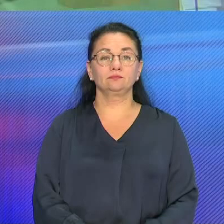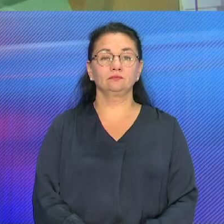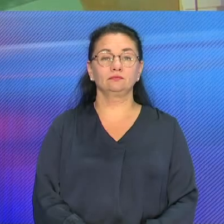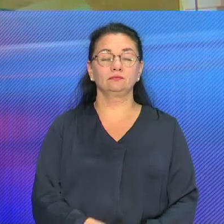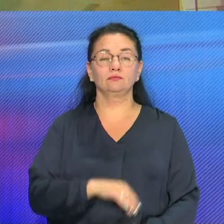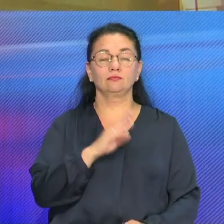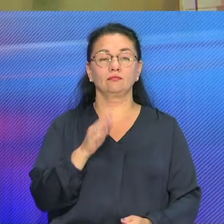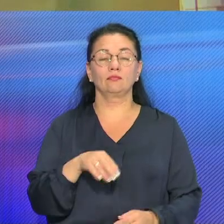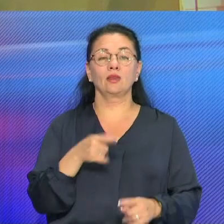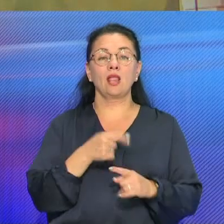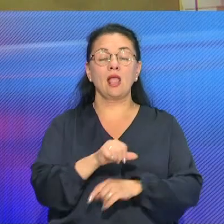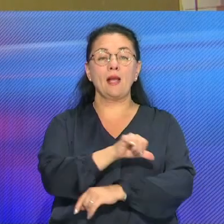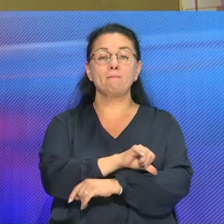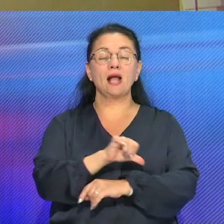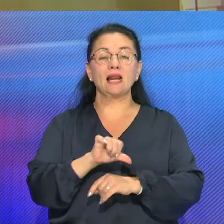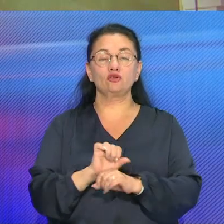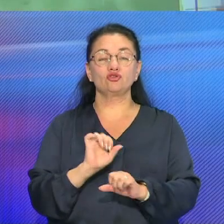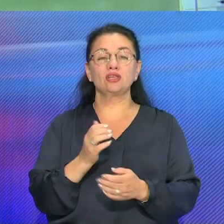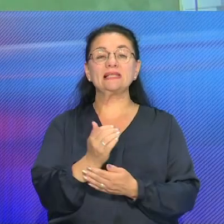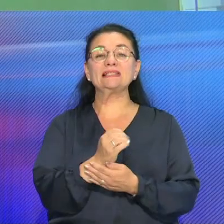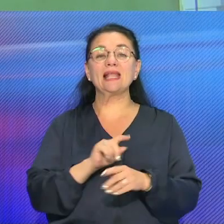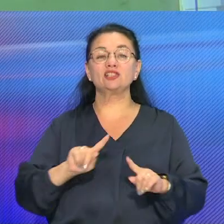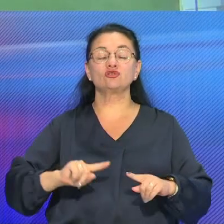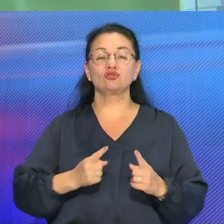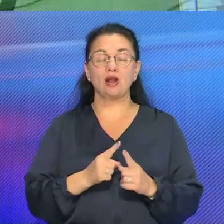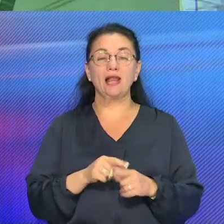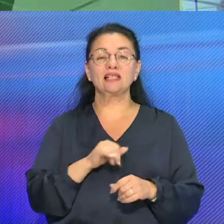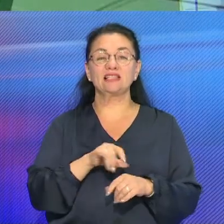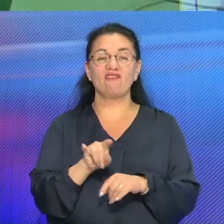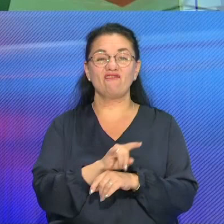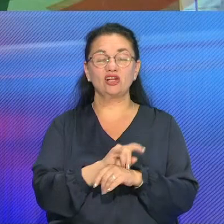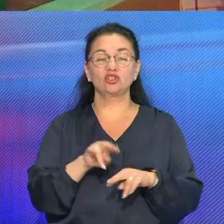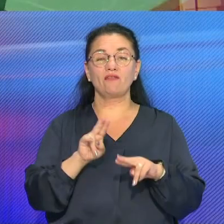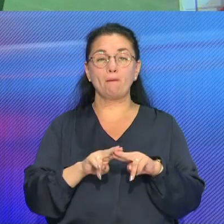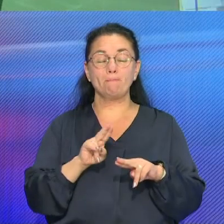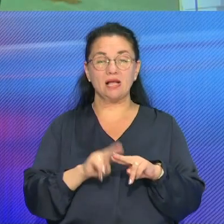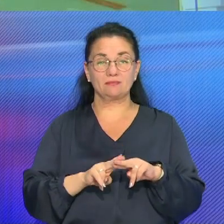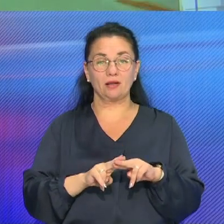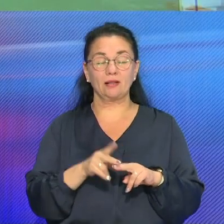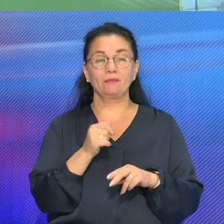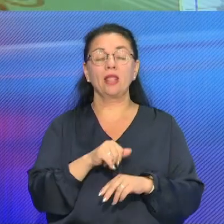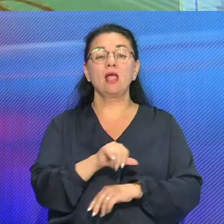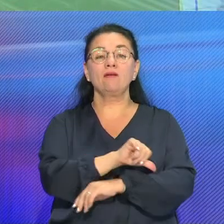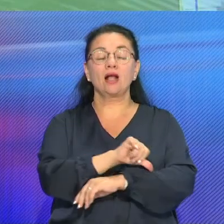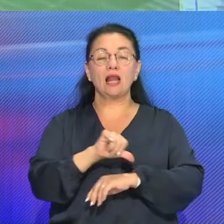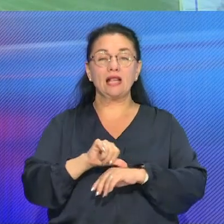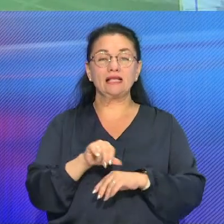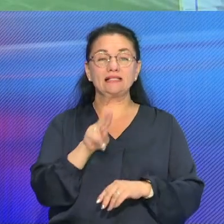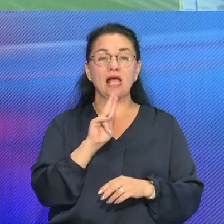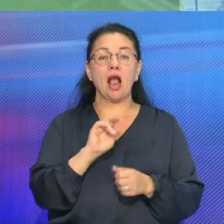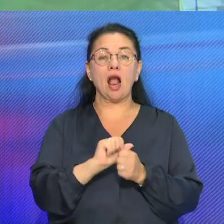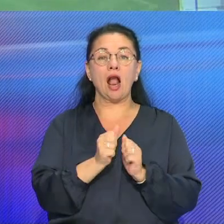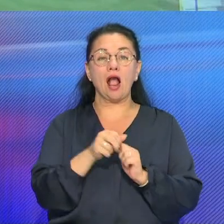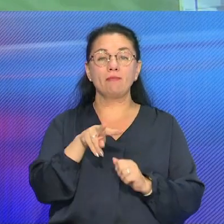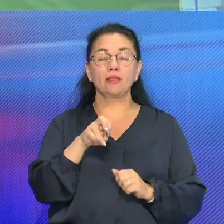Смаргонские пограничники затримали замежника с фальшивым пашпортом. Факты значены у пункта пропуска Каменный ЛО. Почти